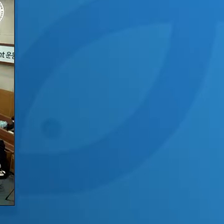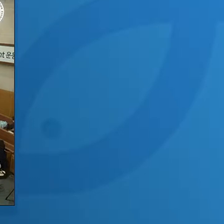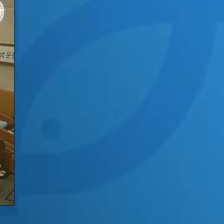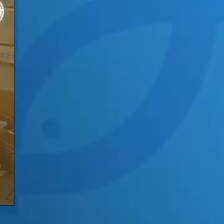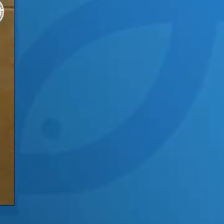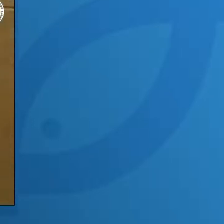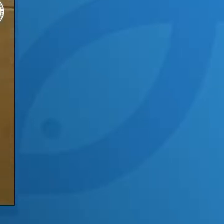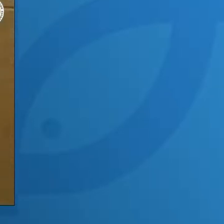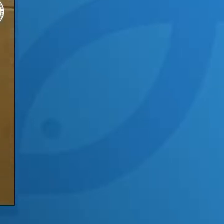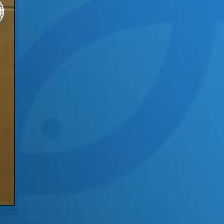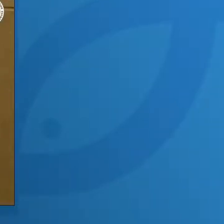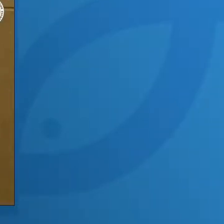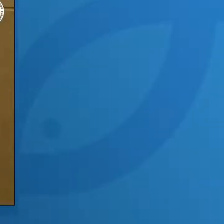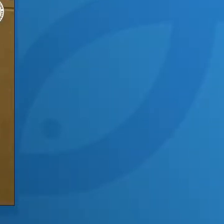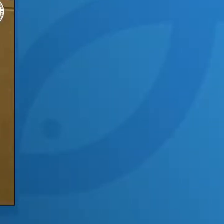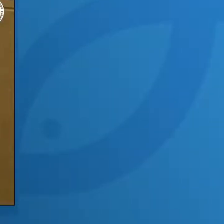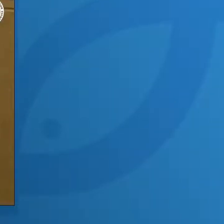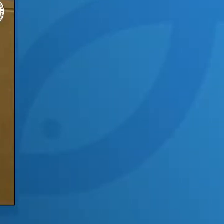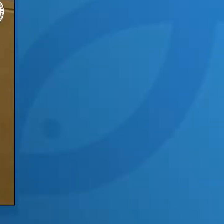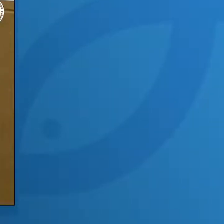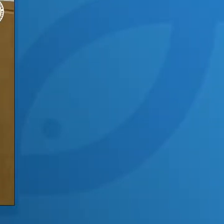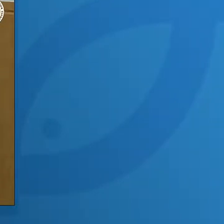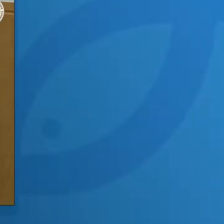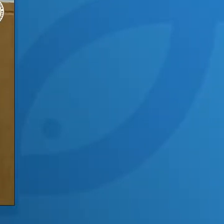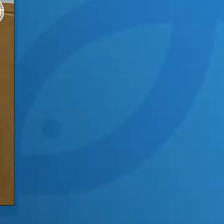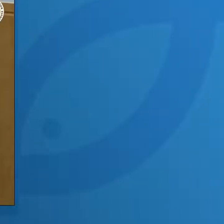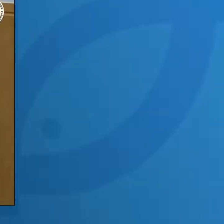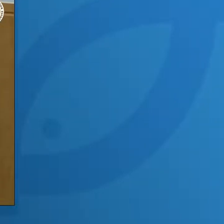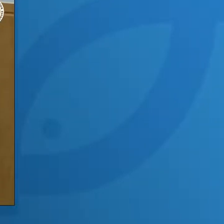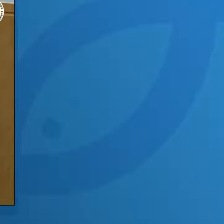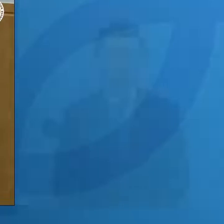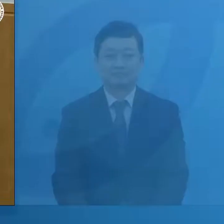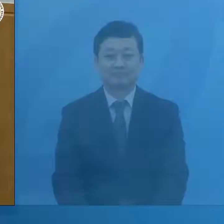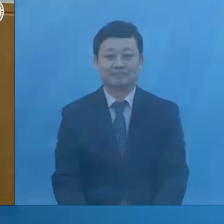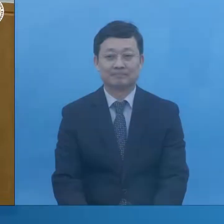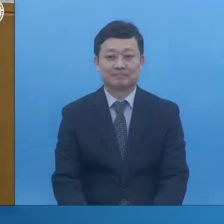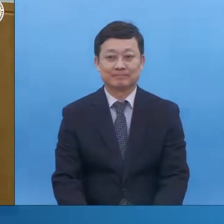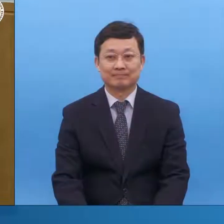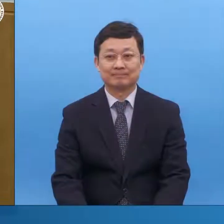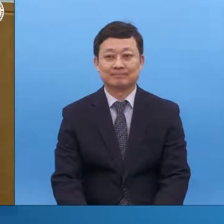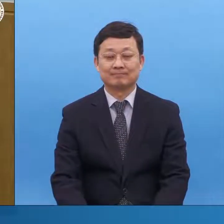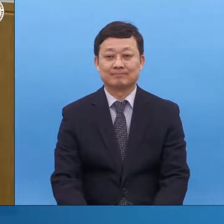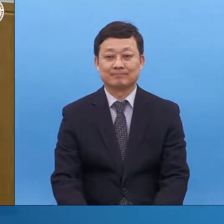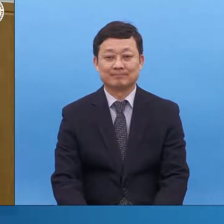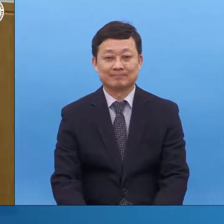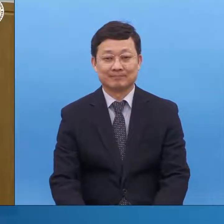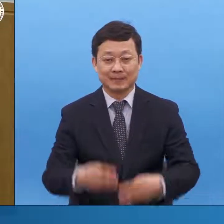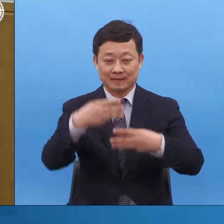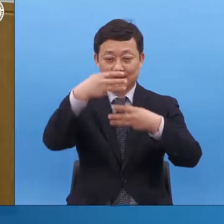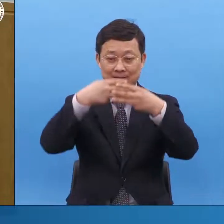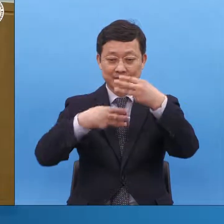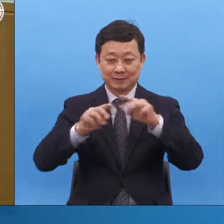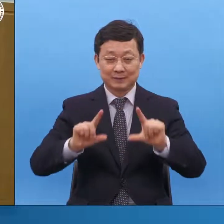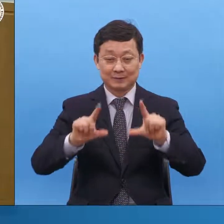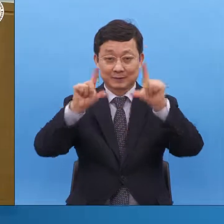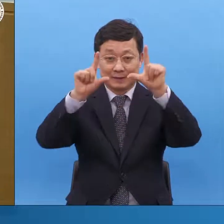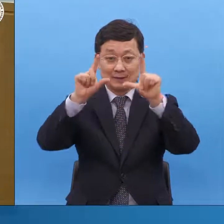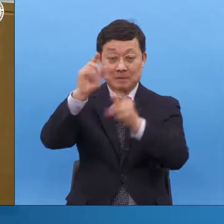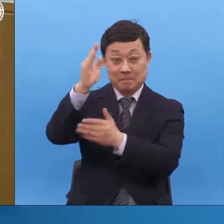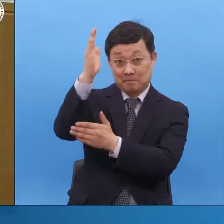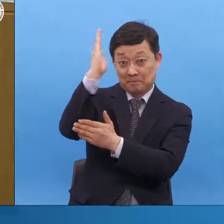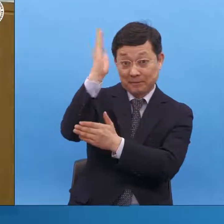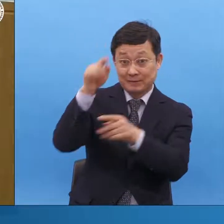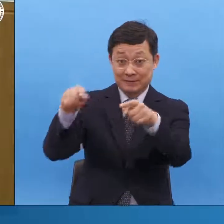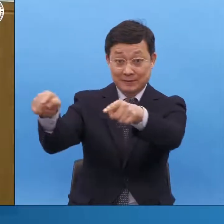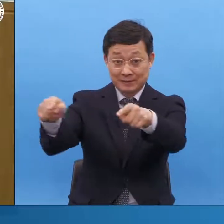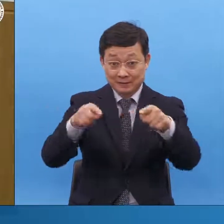금일 렘넌트 데이 예배는 전국과 전 세계에 동시 생중계 중입니다. Today's Remnant Day worship will be broadcasted live all throughout the nation